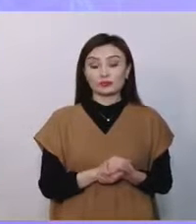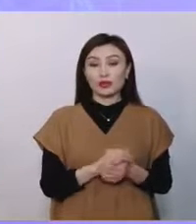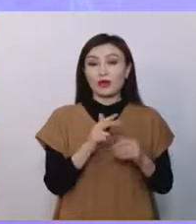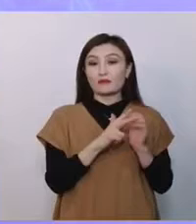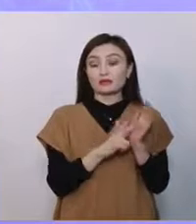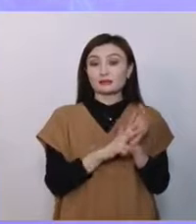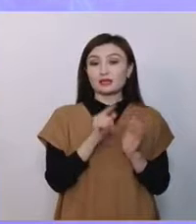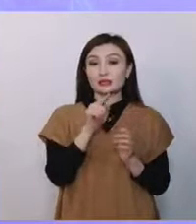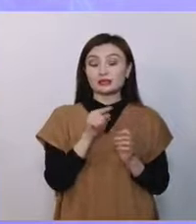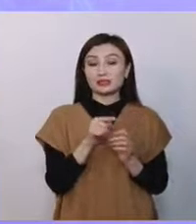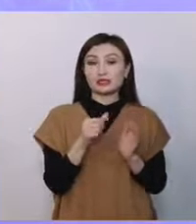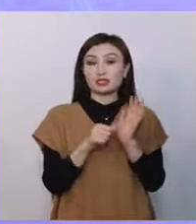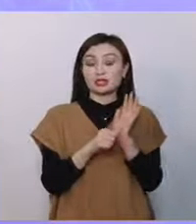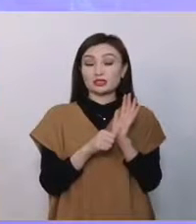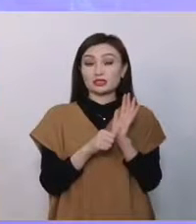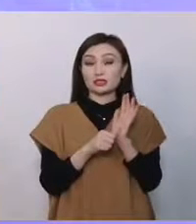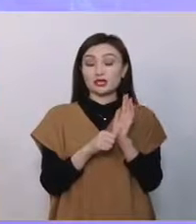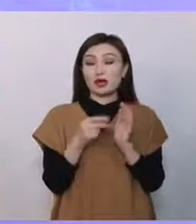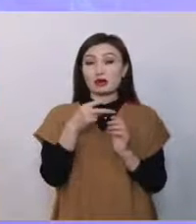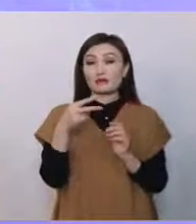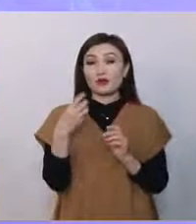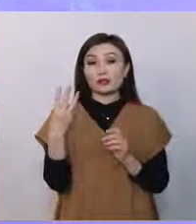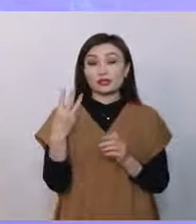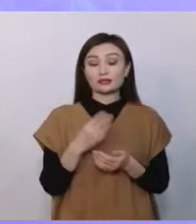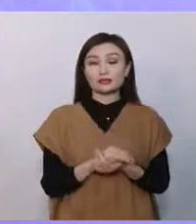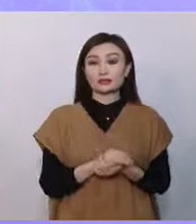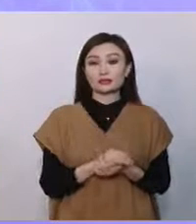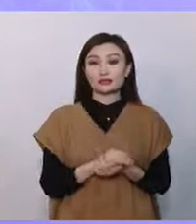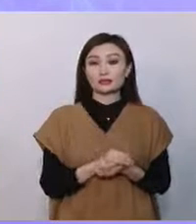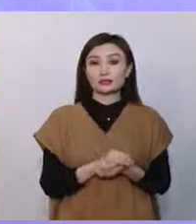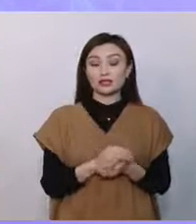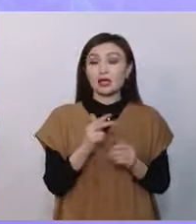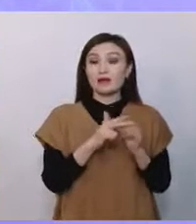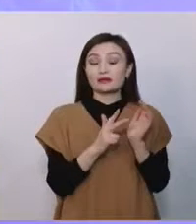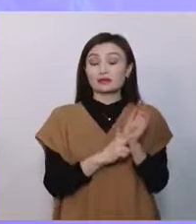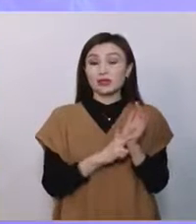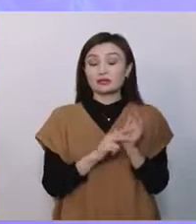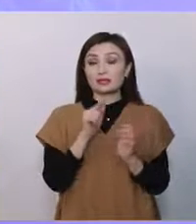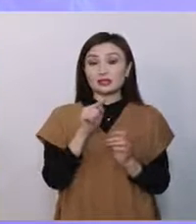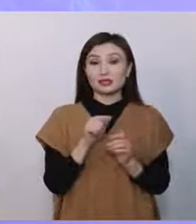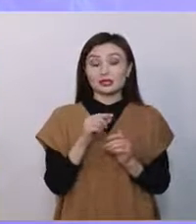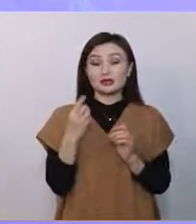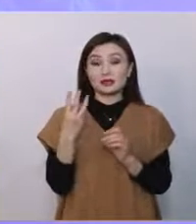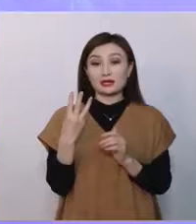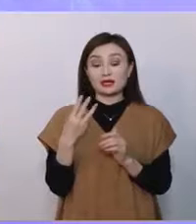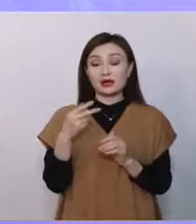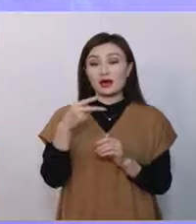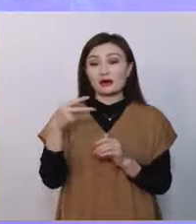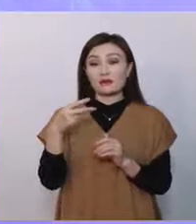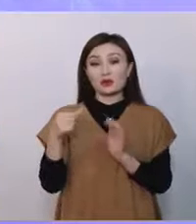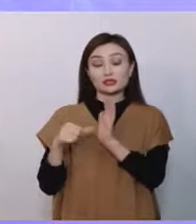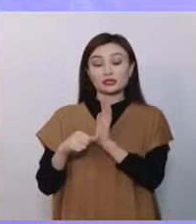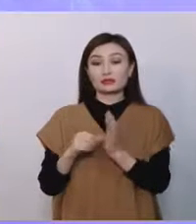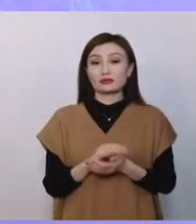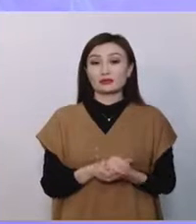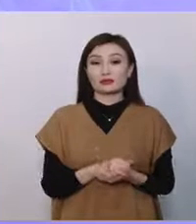18 разделить на 6 равно 3 и 18 разделить на 3 равно 6